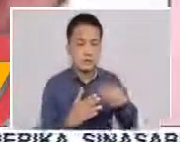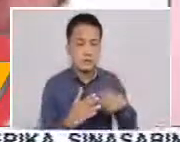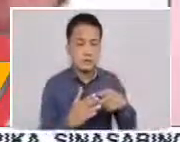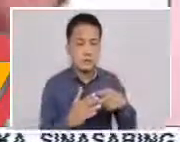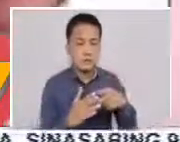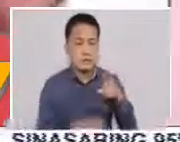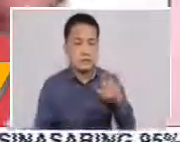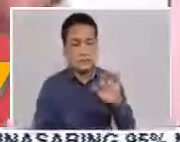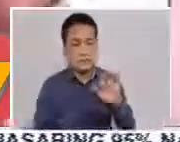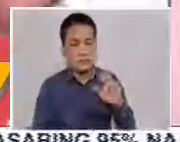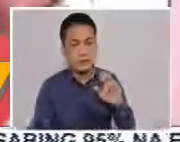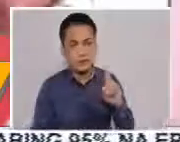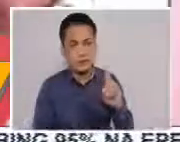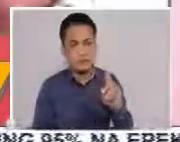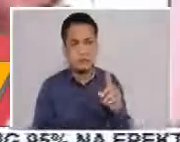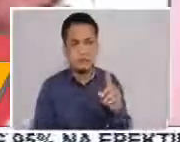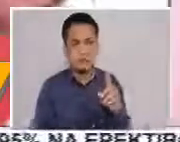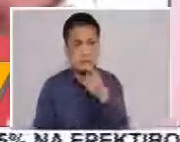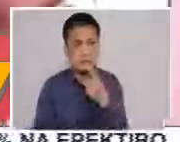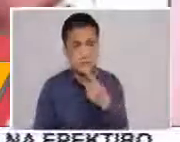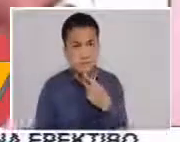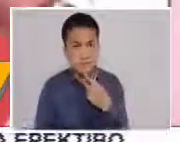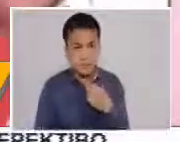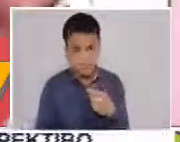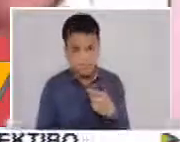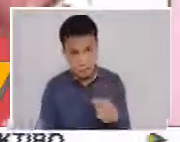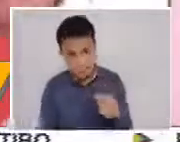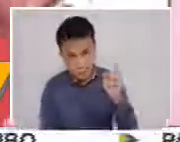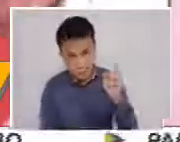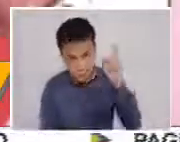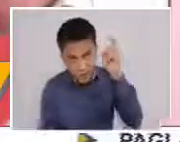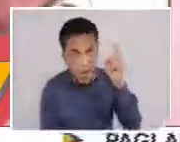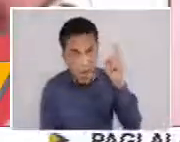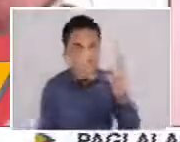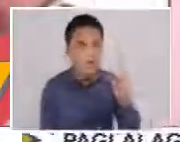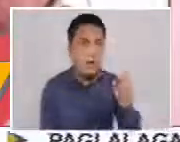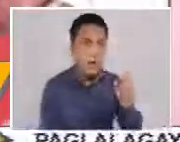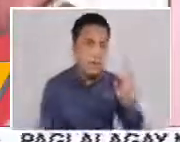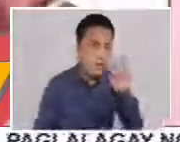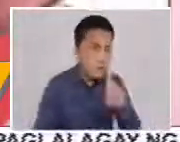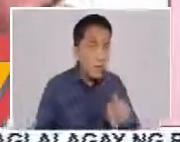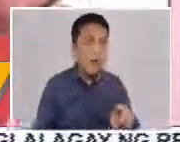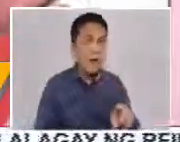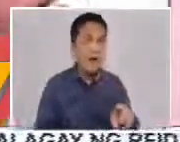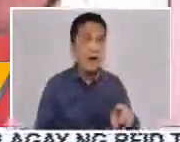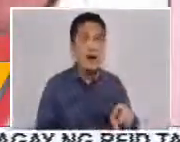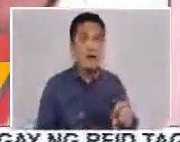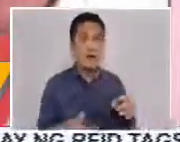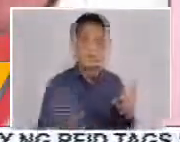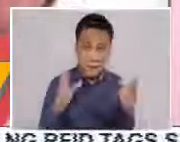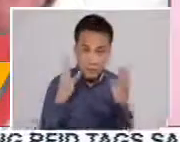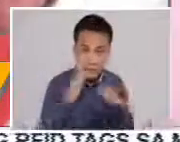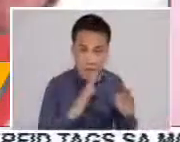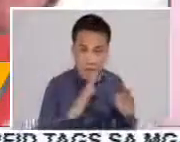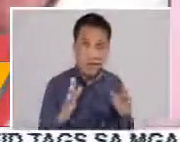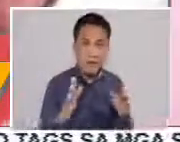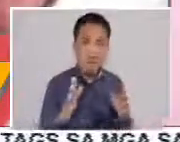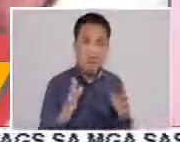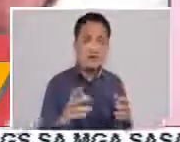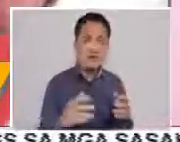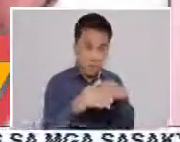pwede na po siyang iparehisto po sa auto sweep system. Yun po yung amin pong inaasahan po sa kanila. Okay,